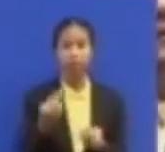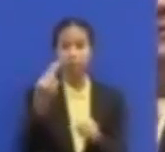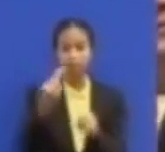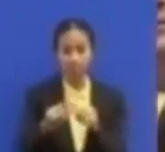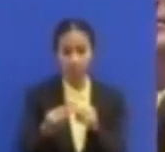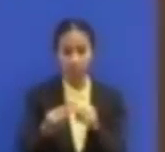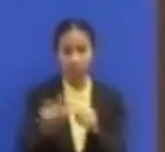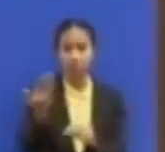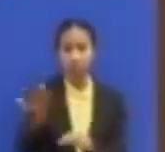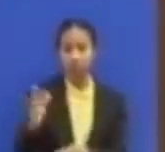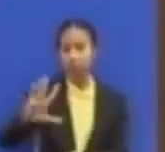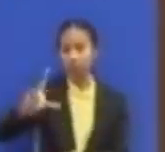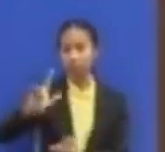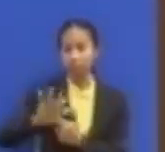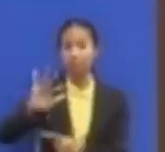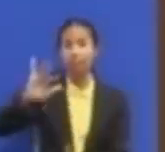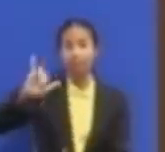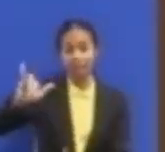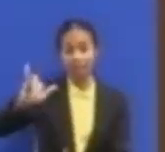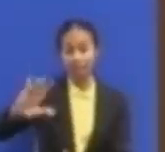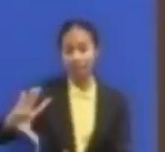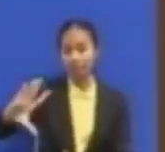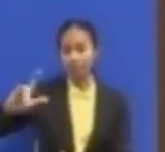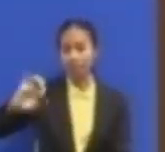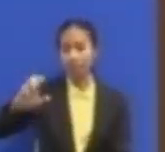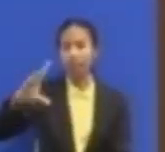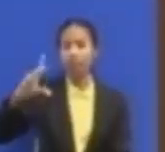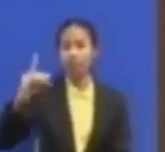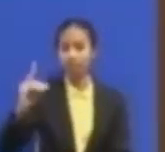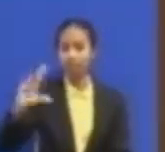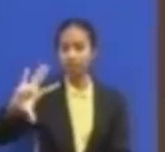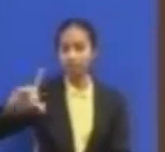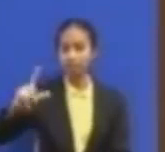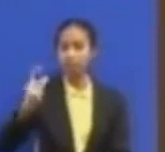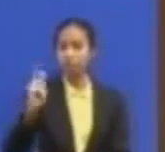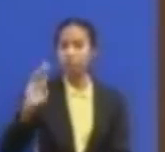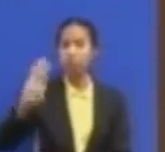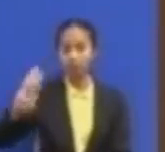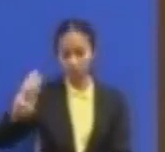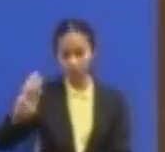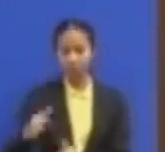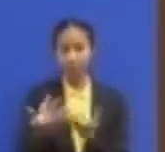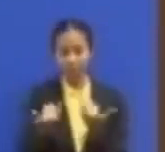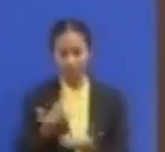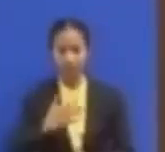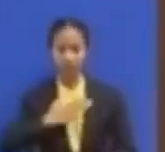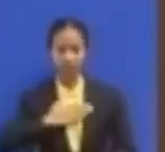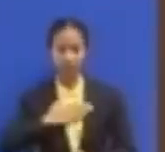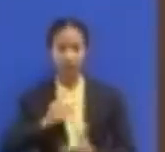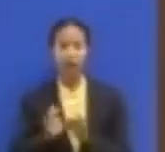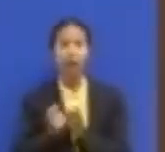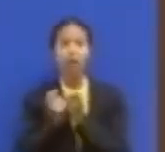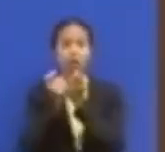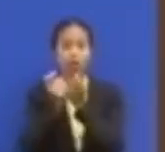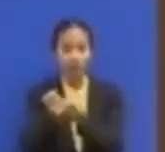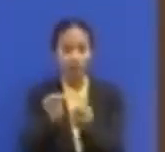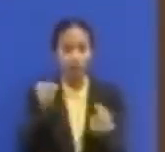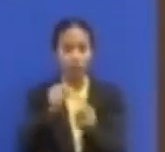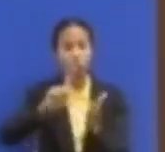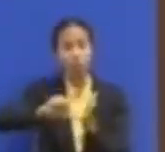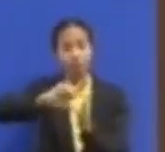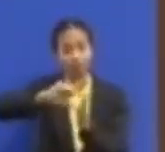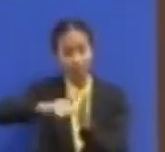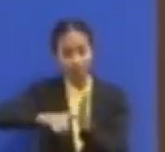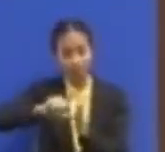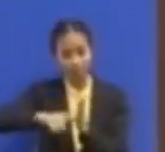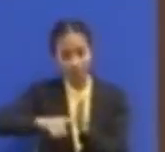ท่านชัยชิดชอบกับผมจึงขออนุญาตต่อที่ประชุมเพื่อให้รองเลขาธิการสภาผู้แทนราษฎร